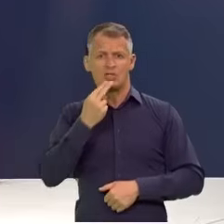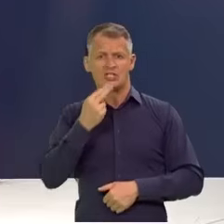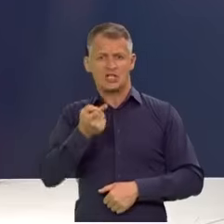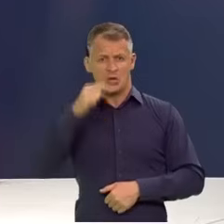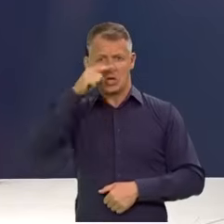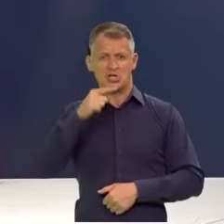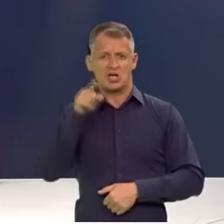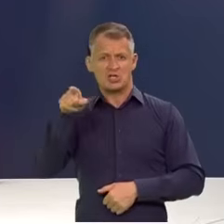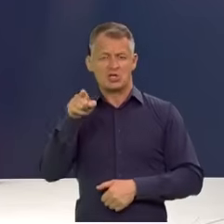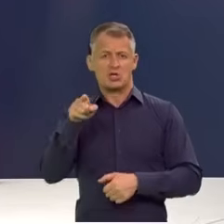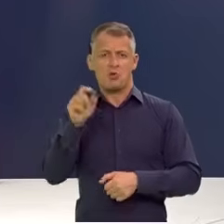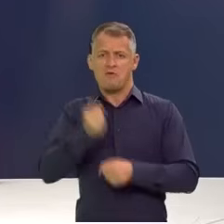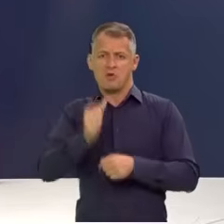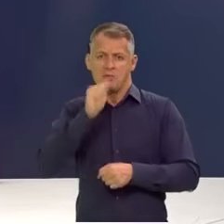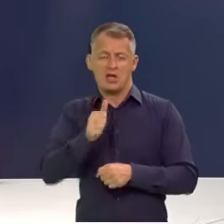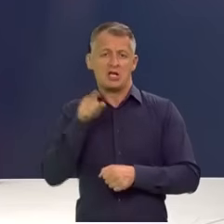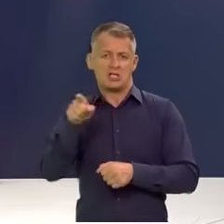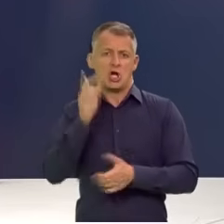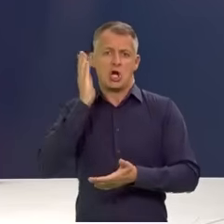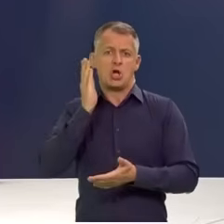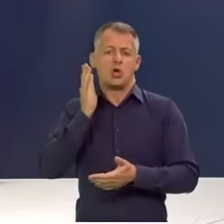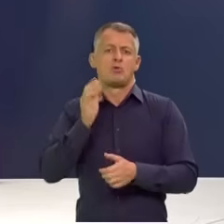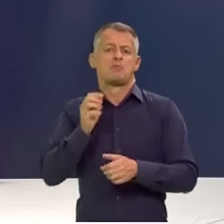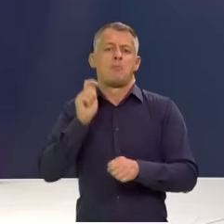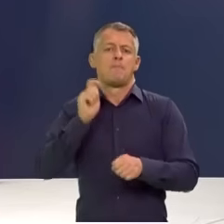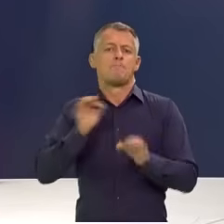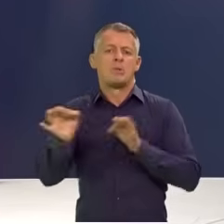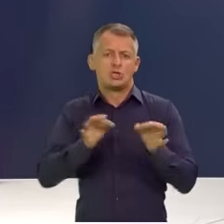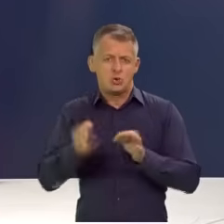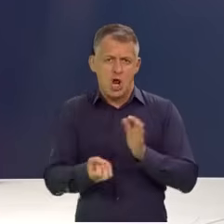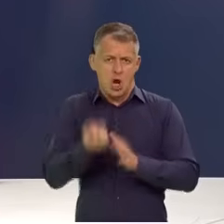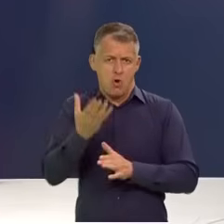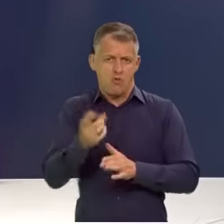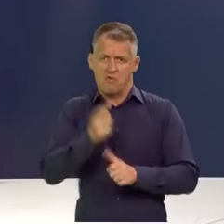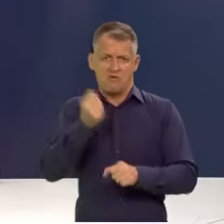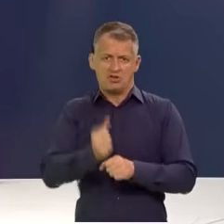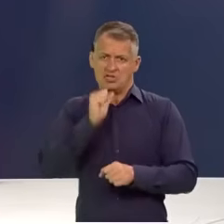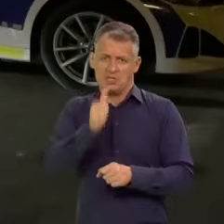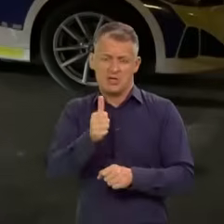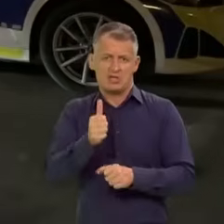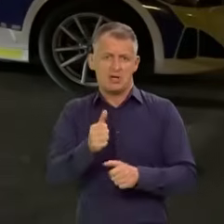și că această măsură va fi insuficientă. Atenție, urmează imagini și detalii care vă pot afecta emoțional.